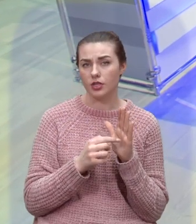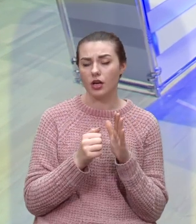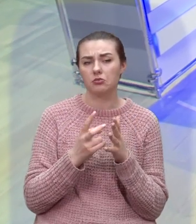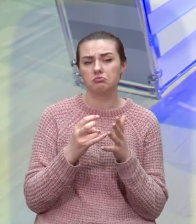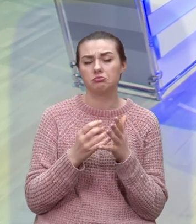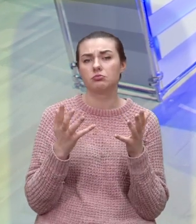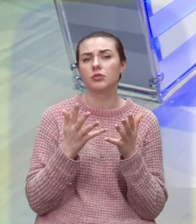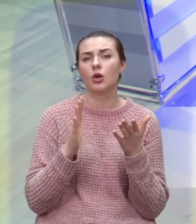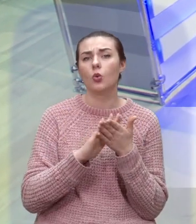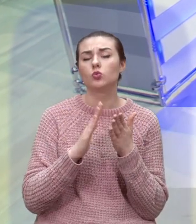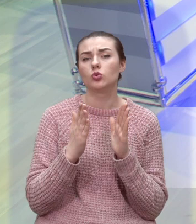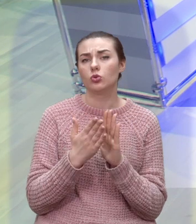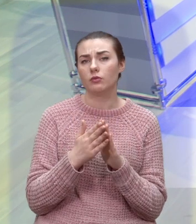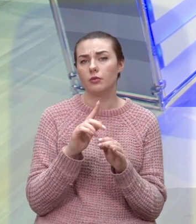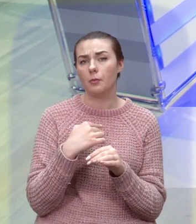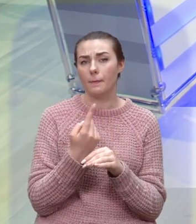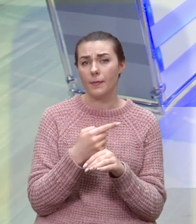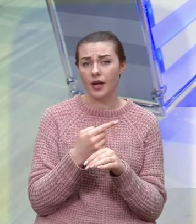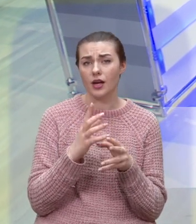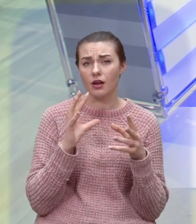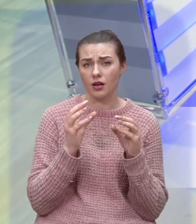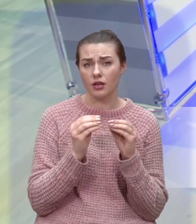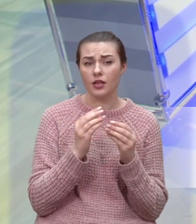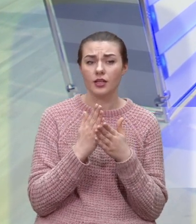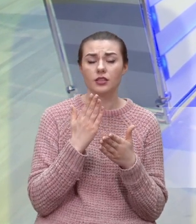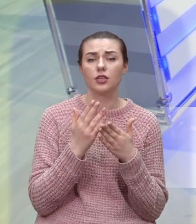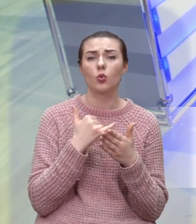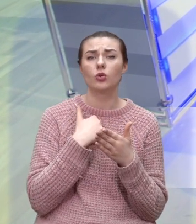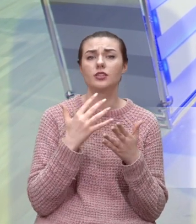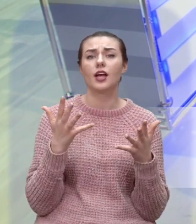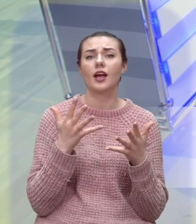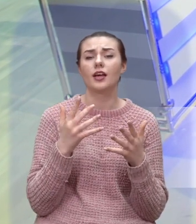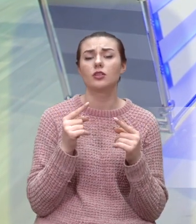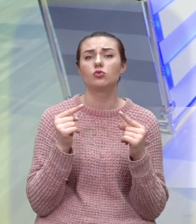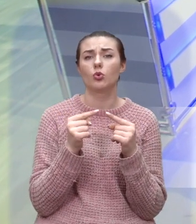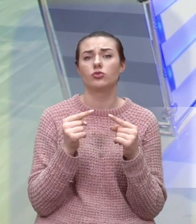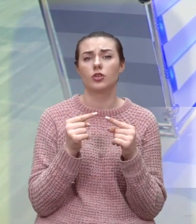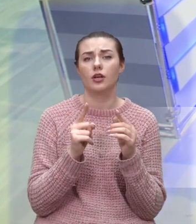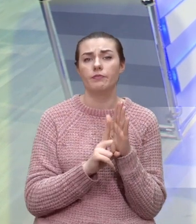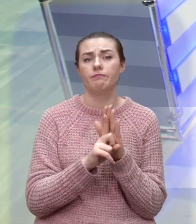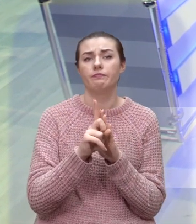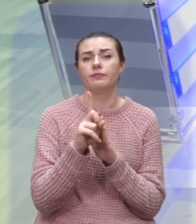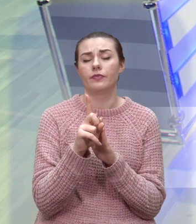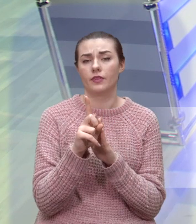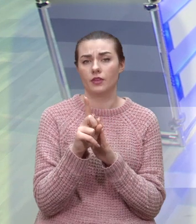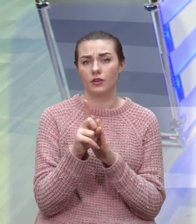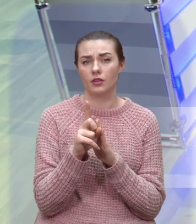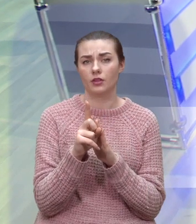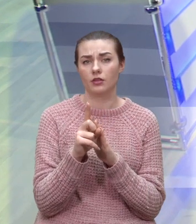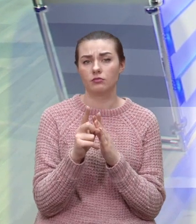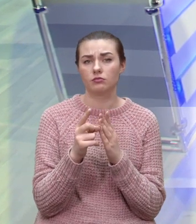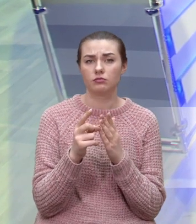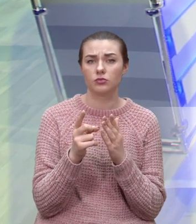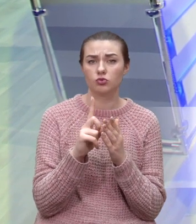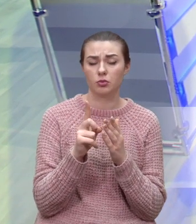на каком основании мы вообще если у нас какая-то определенная точка отсчёта для того